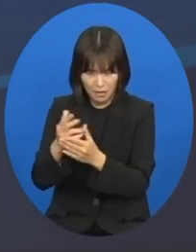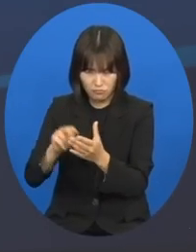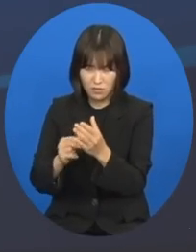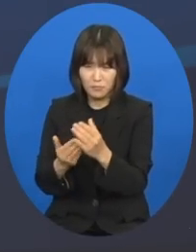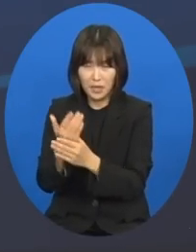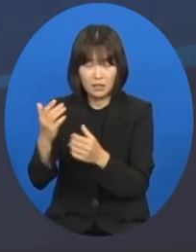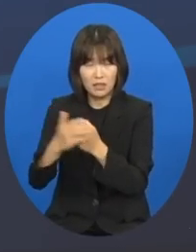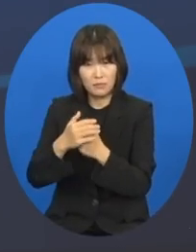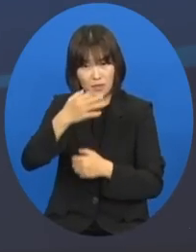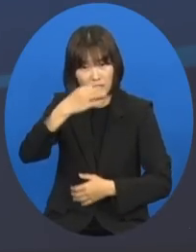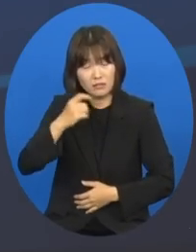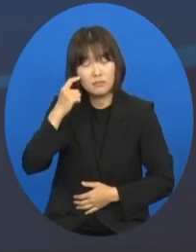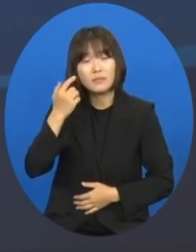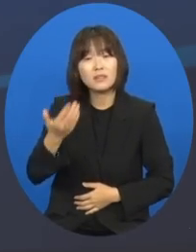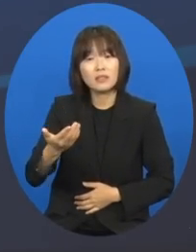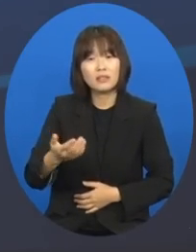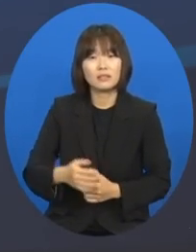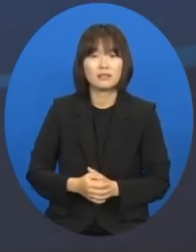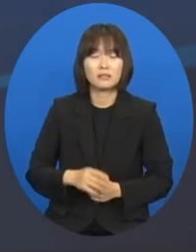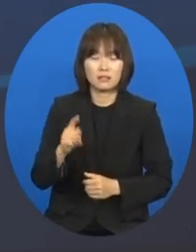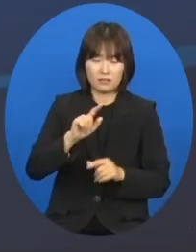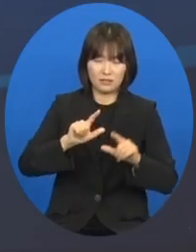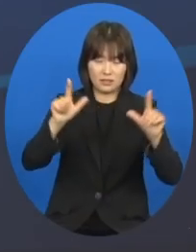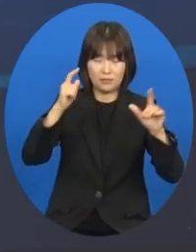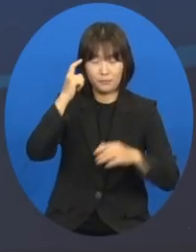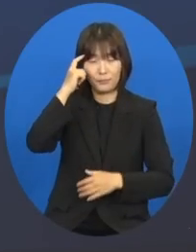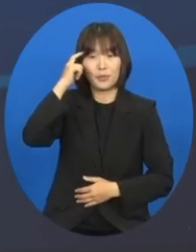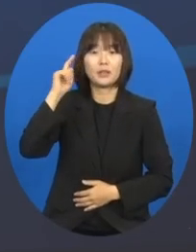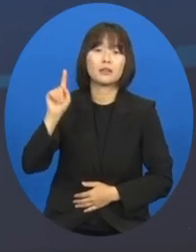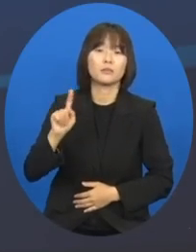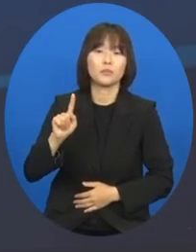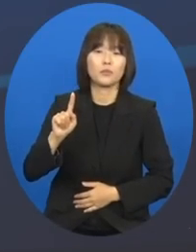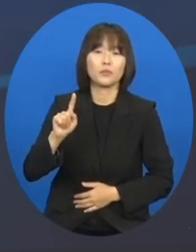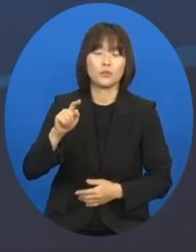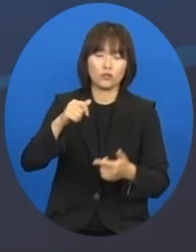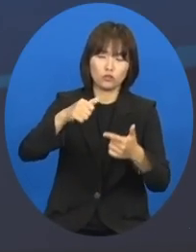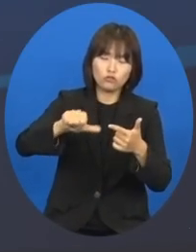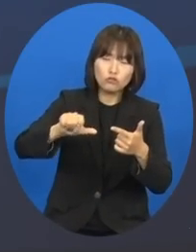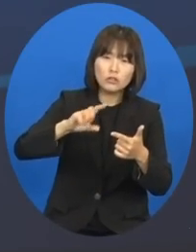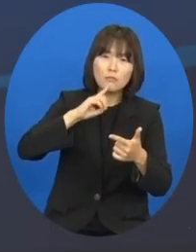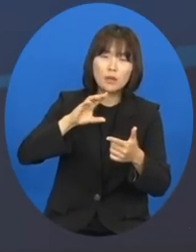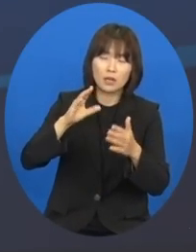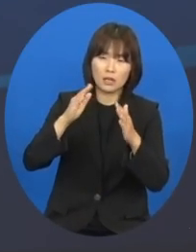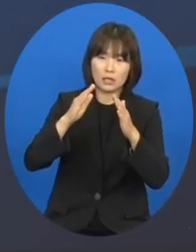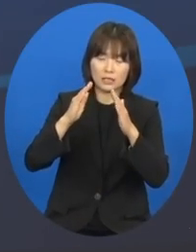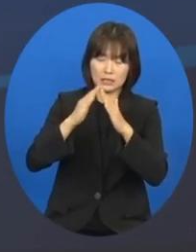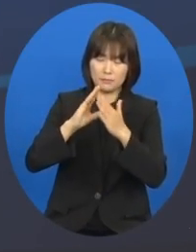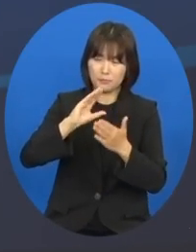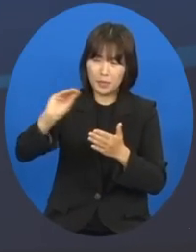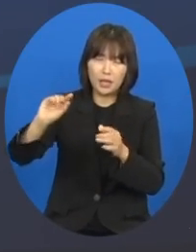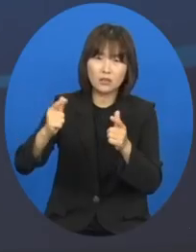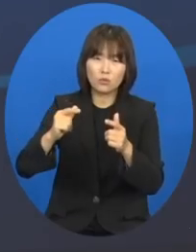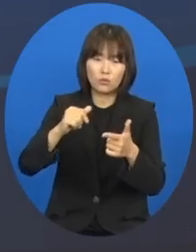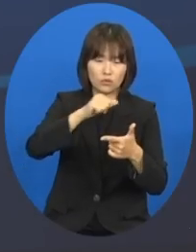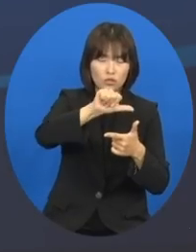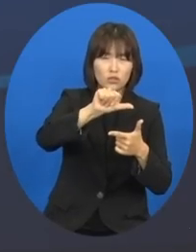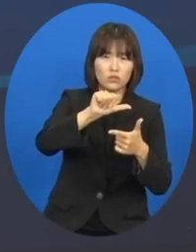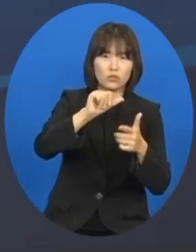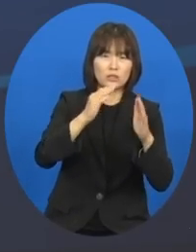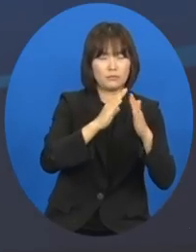제가 어느 날이 본문을 묵상하다가 한 가지 깨달은 것은 둘째만 가출한게 아니라 첫째도 지금 가출했잖아요